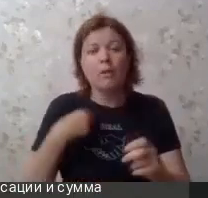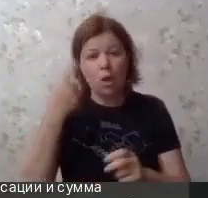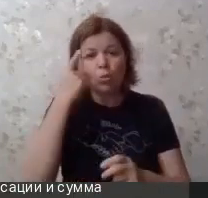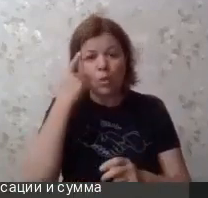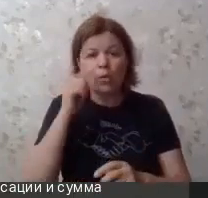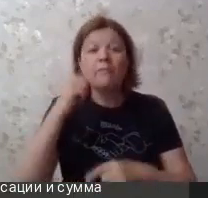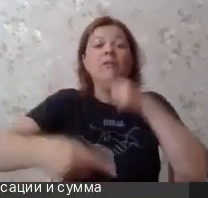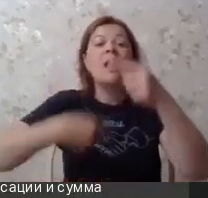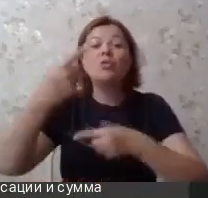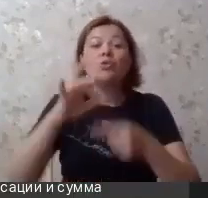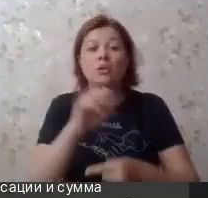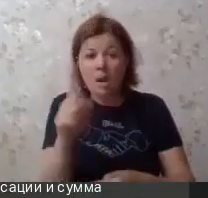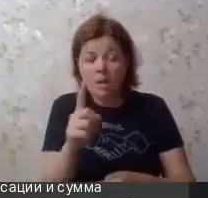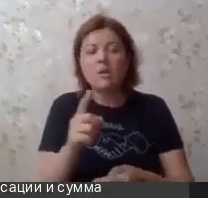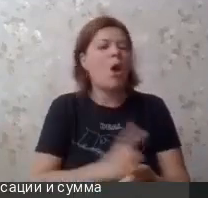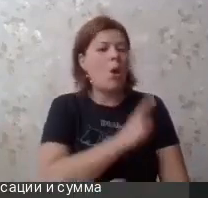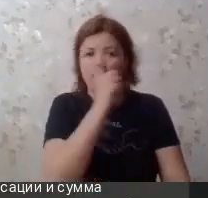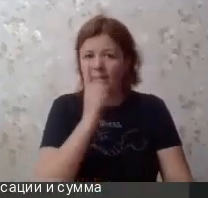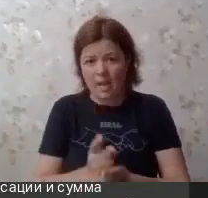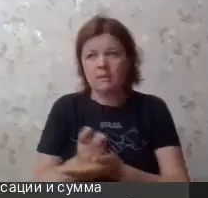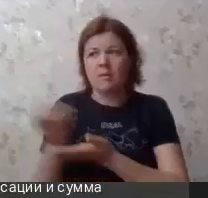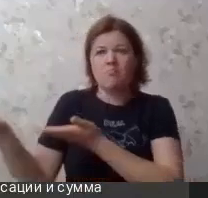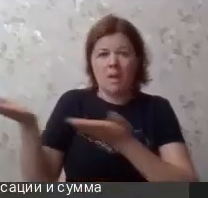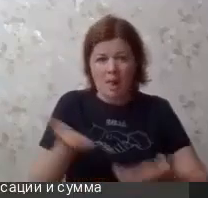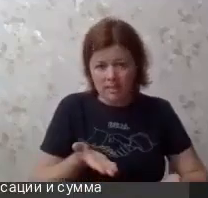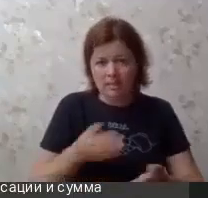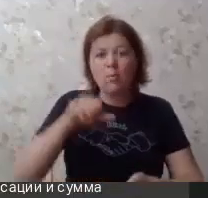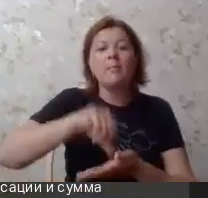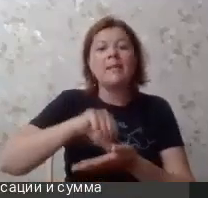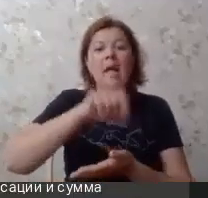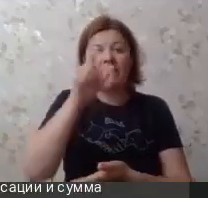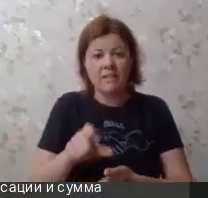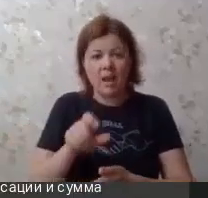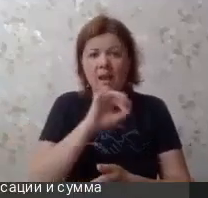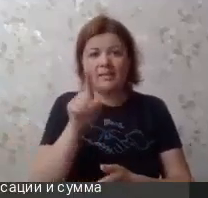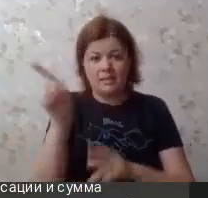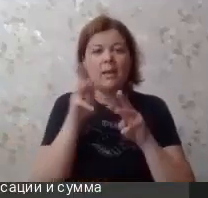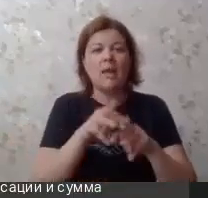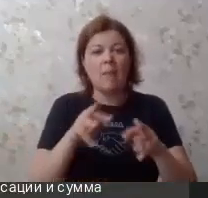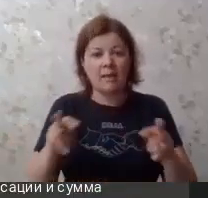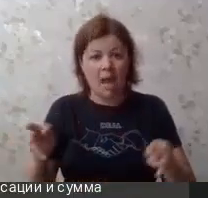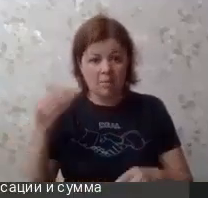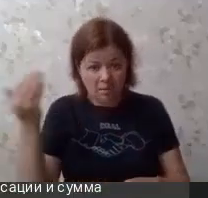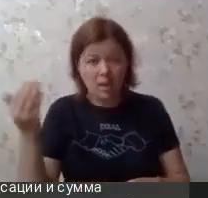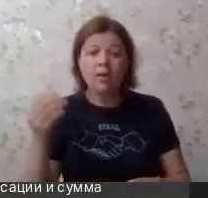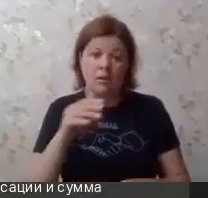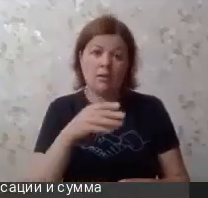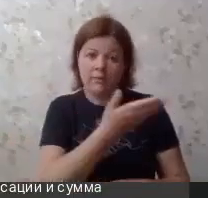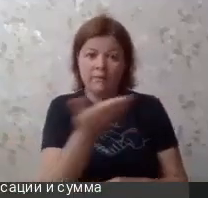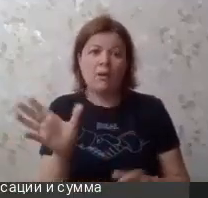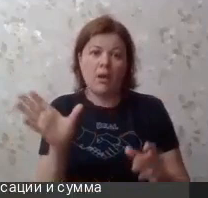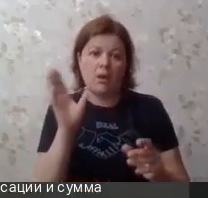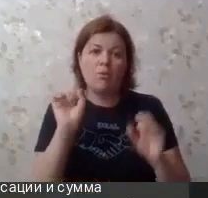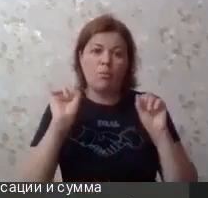мы обязательно пригласим представителя департамента, и мы сможем, так сказать, тогда получить из первых рук